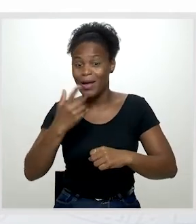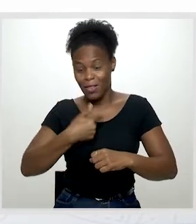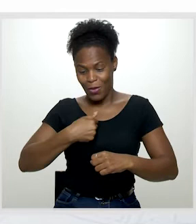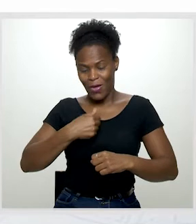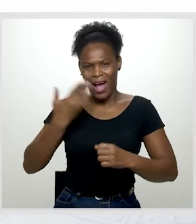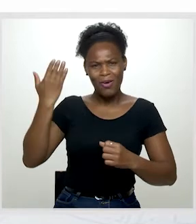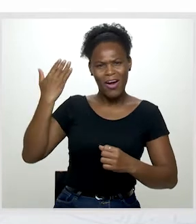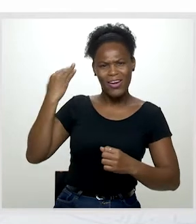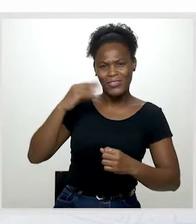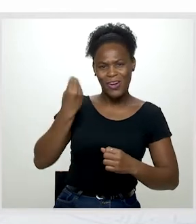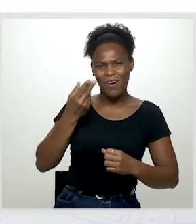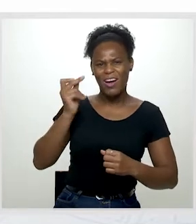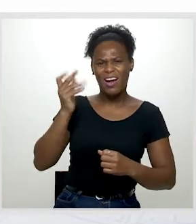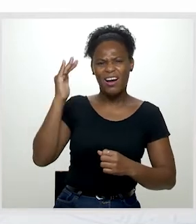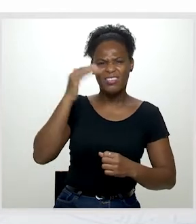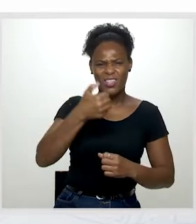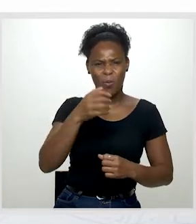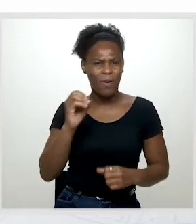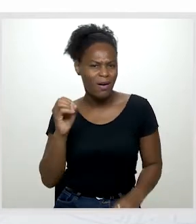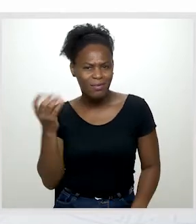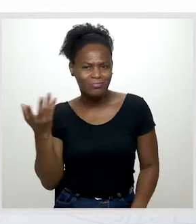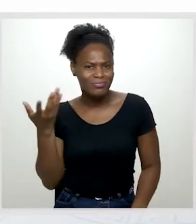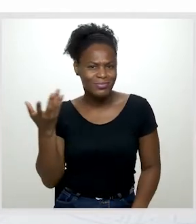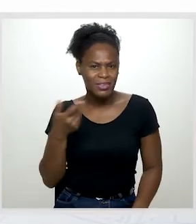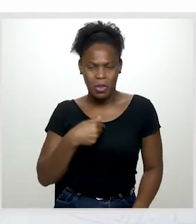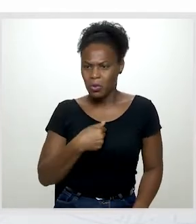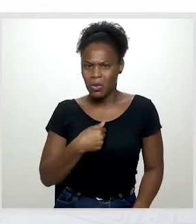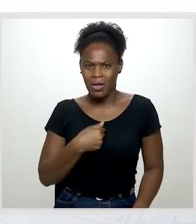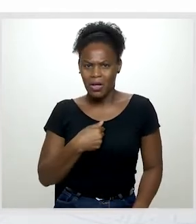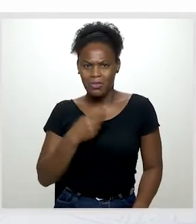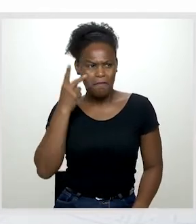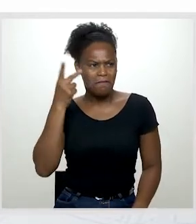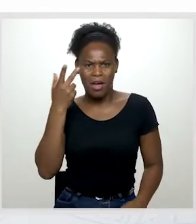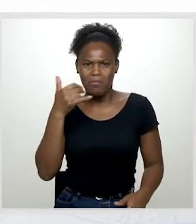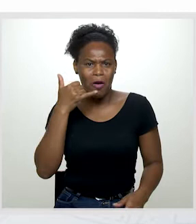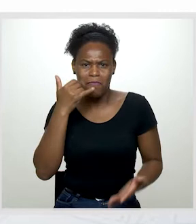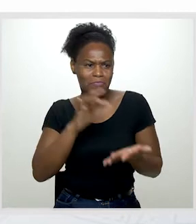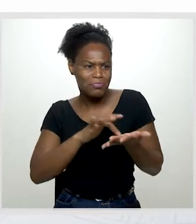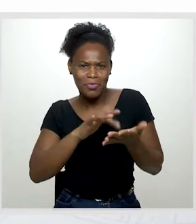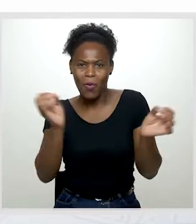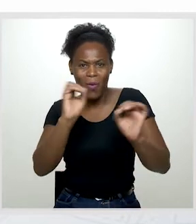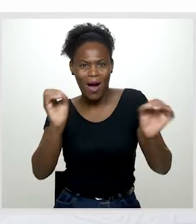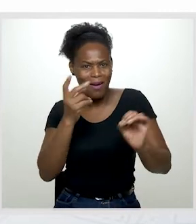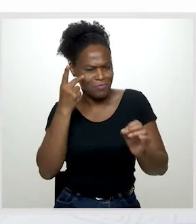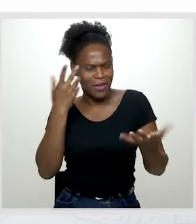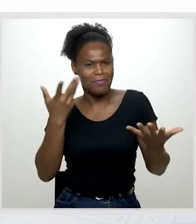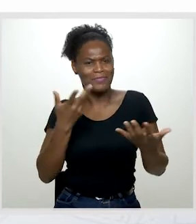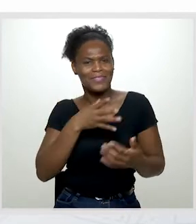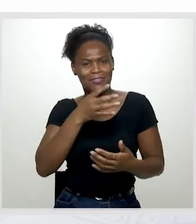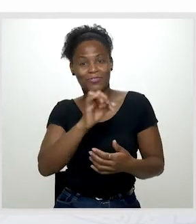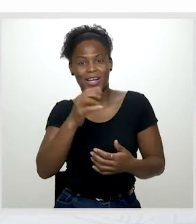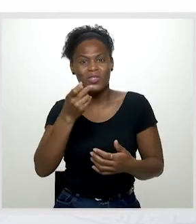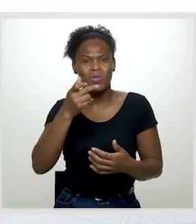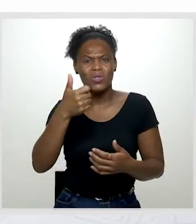on était jeune, dans les années 50, on survivait sans téléphone portable, je vous assure. Il